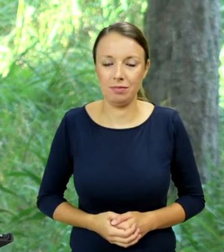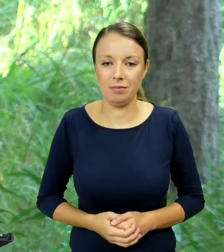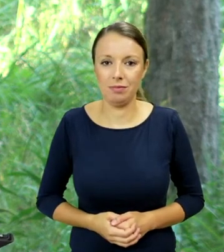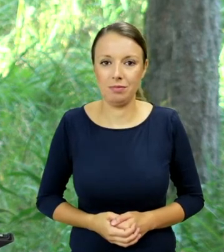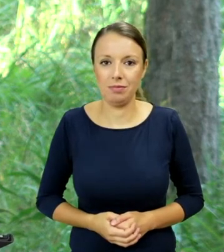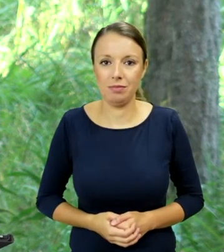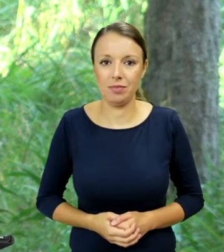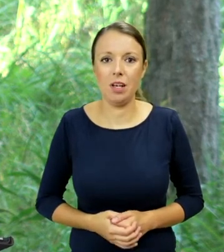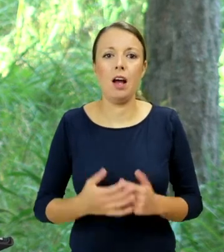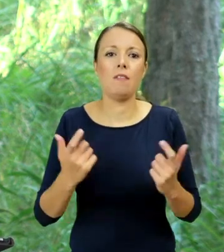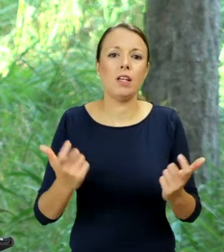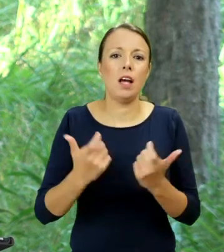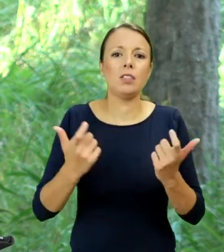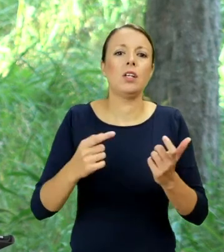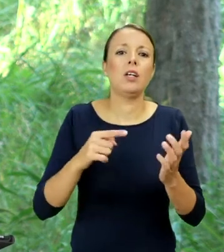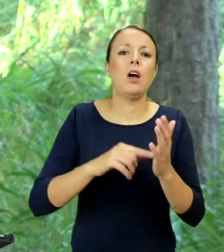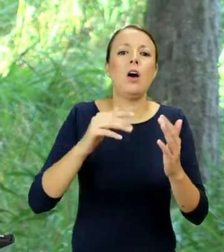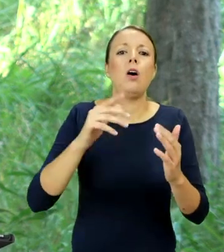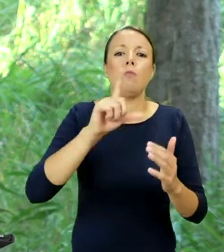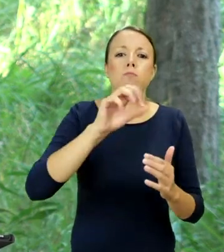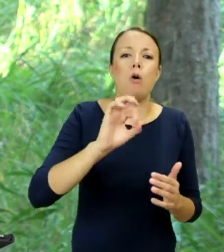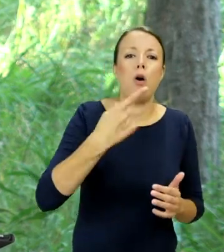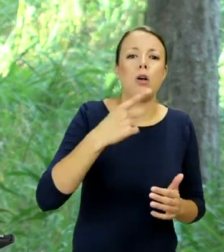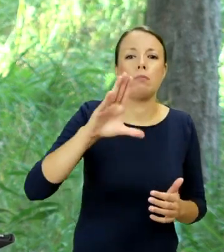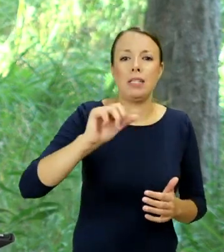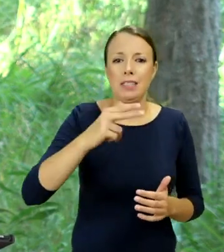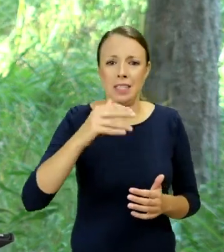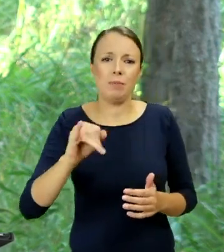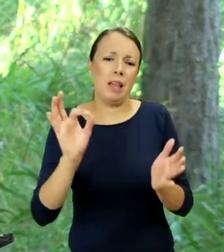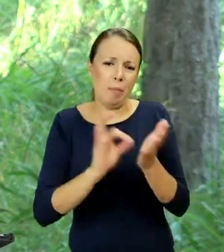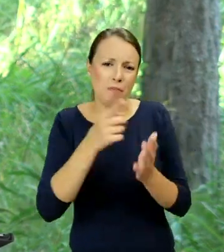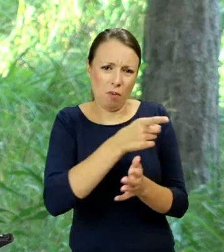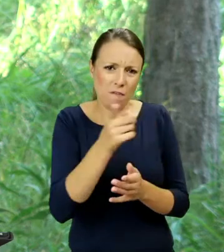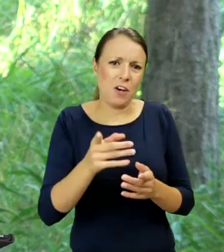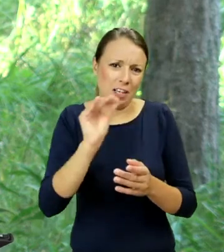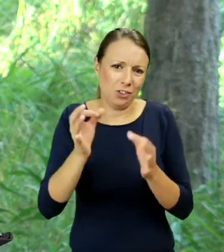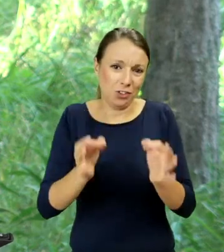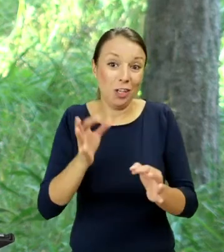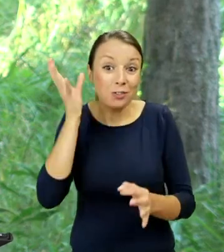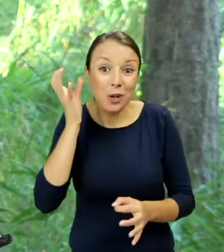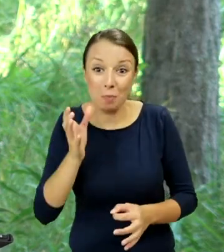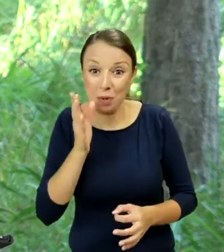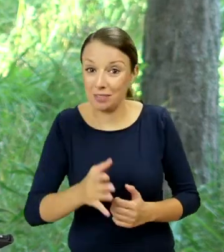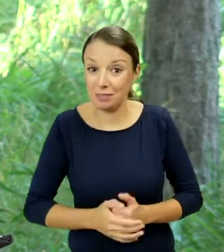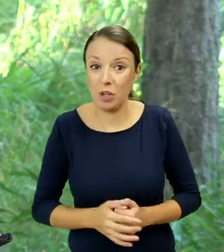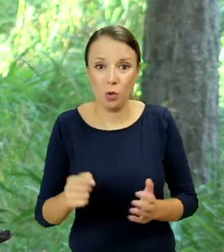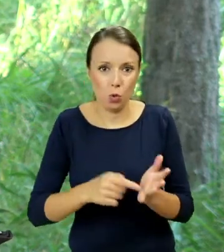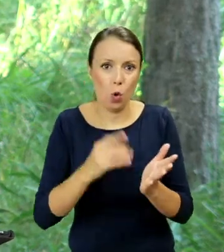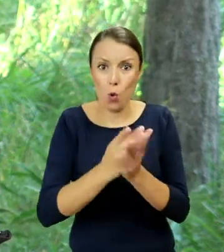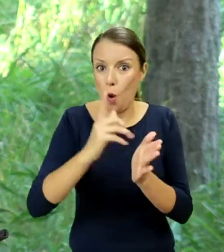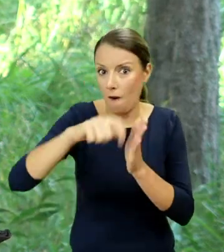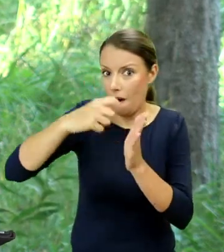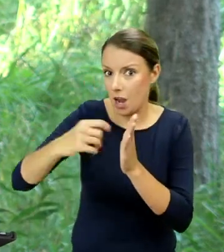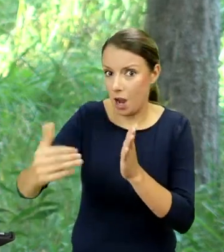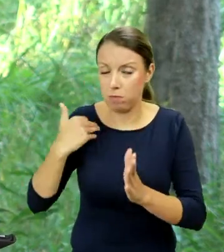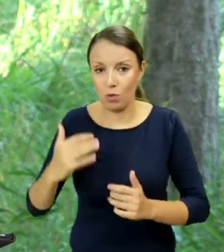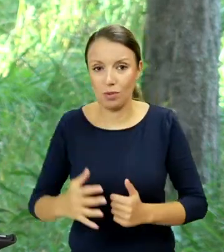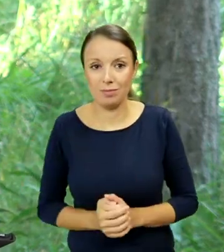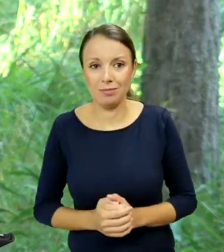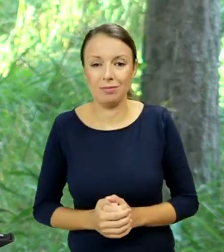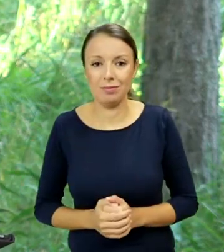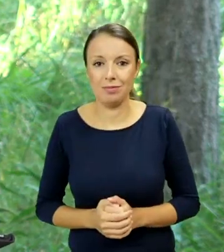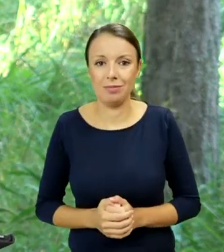dzisiaj usłyszą i to już zostało sfilmowane, to znaczy w ostatniej filmowej biografii